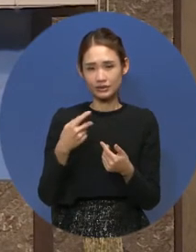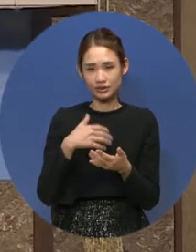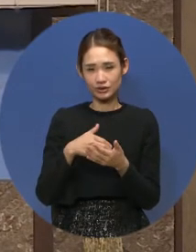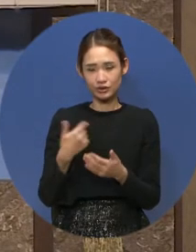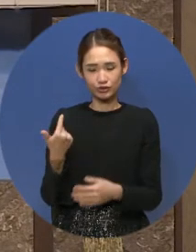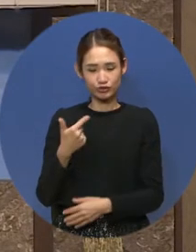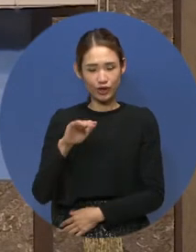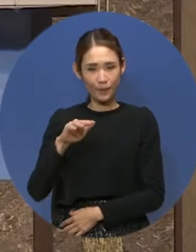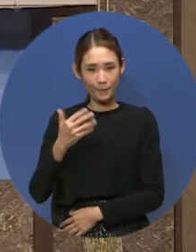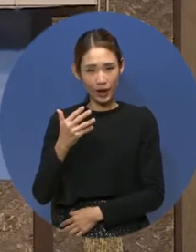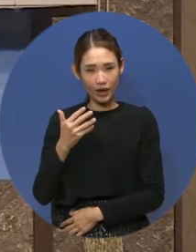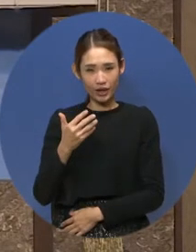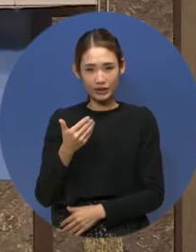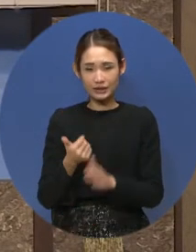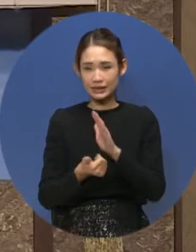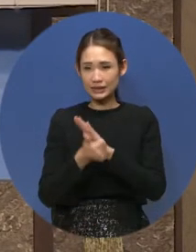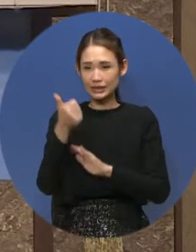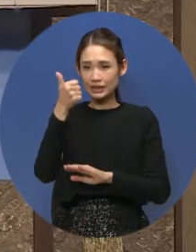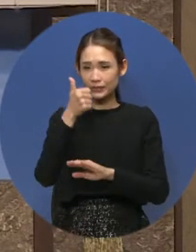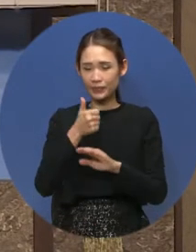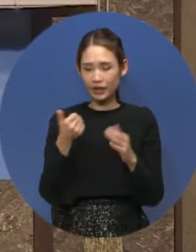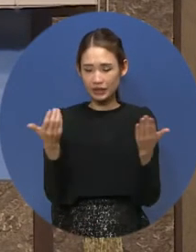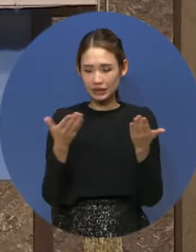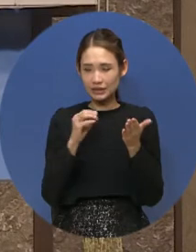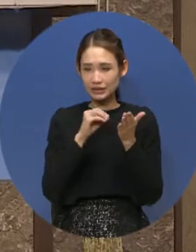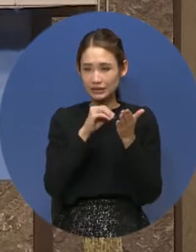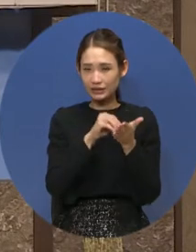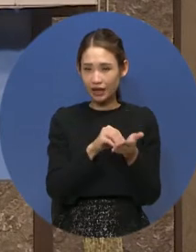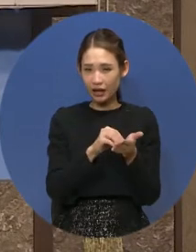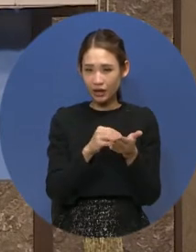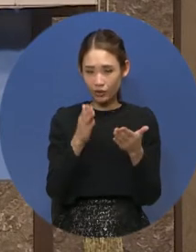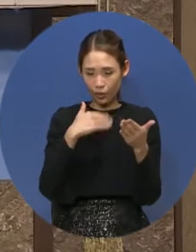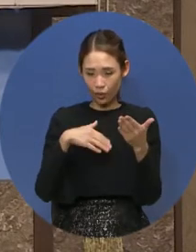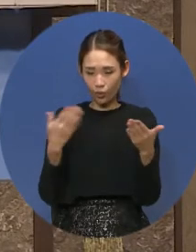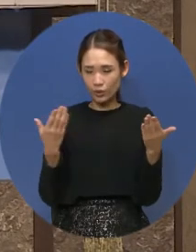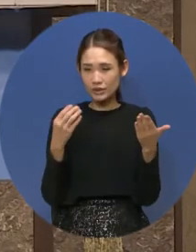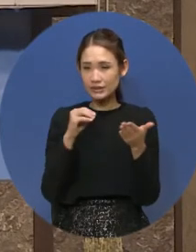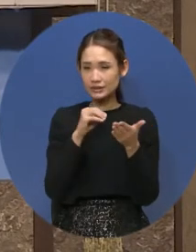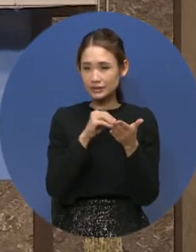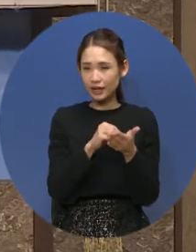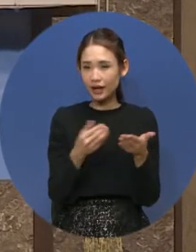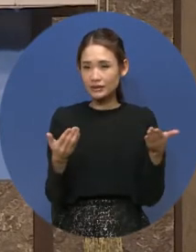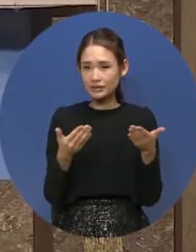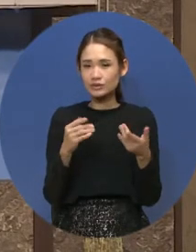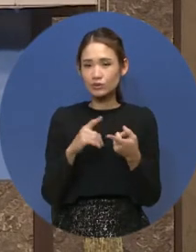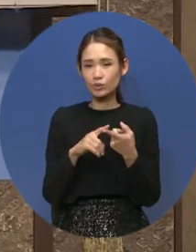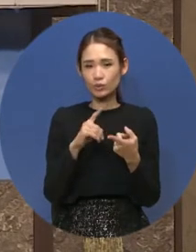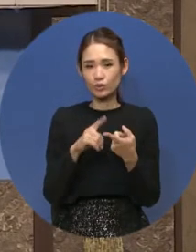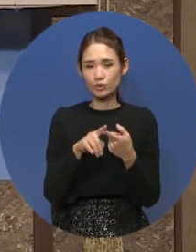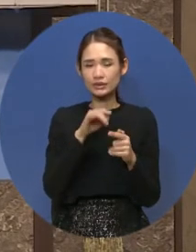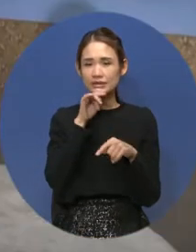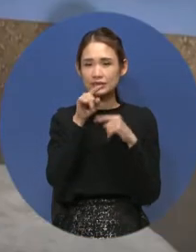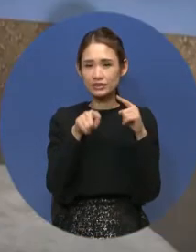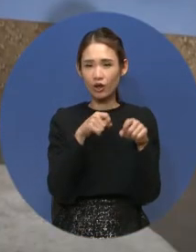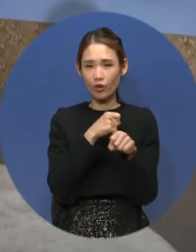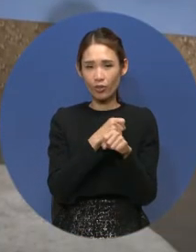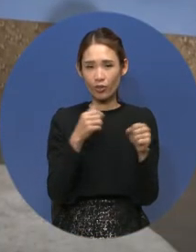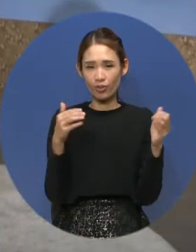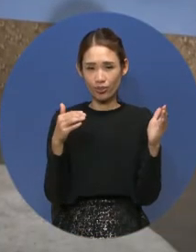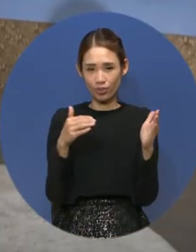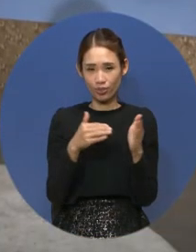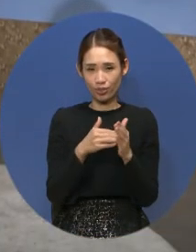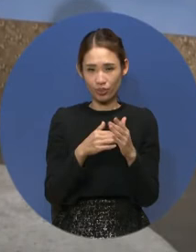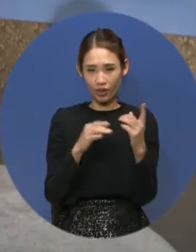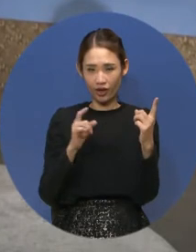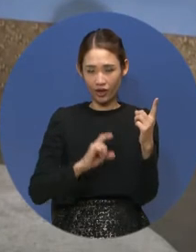개의 희망 일자리, 공공 일자리 근로를 우리가 좀 실현을 했고요. 예. 또 하나가